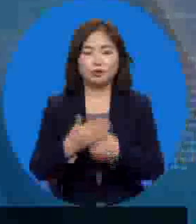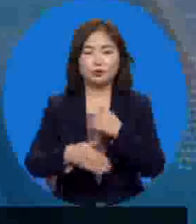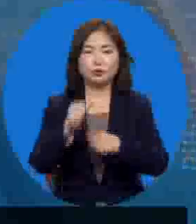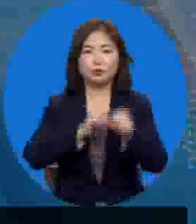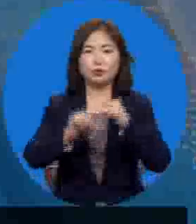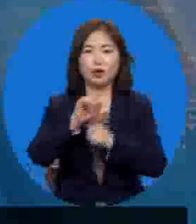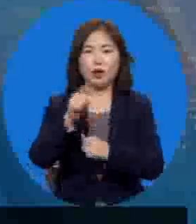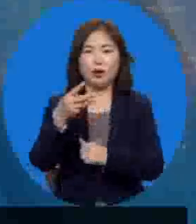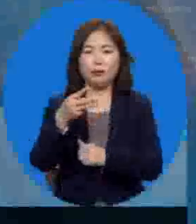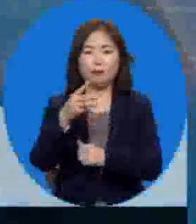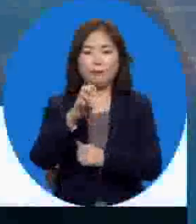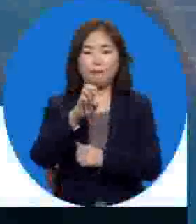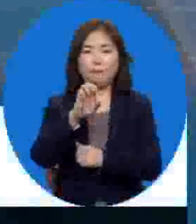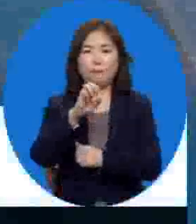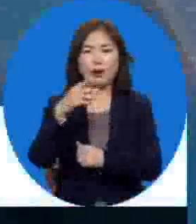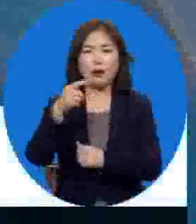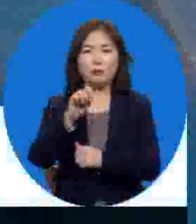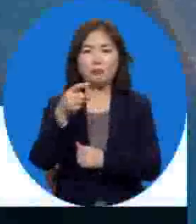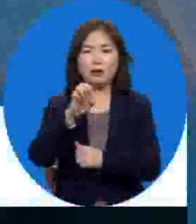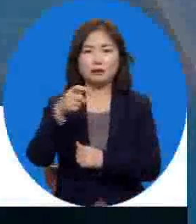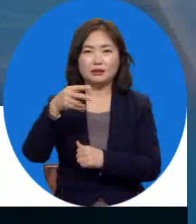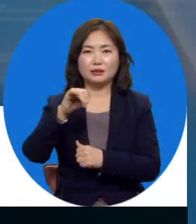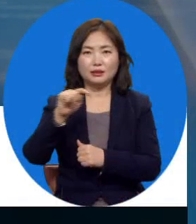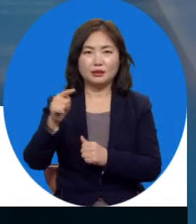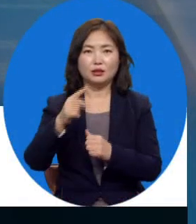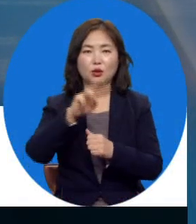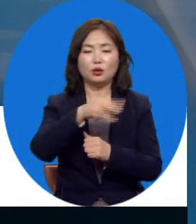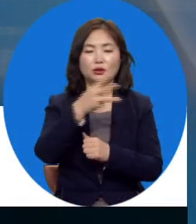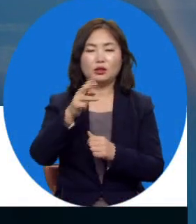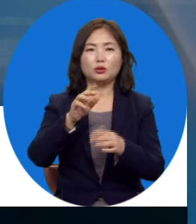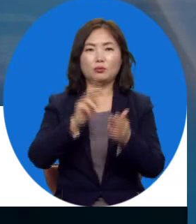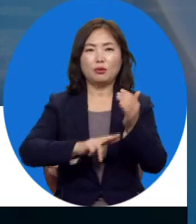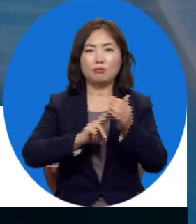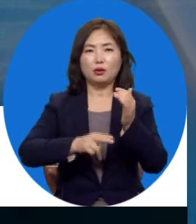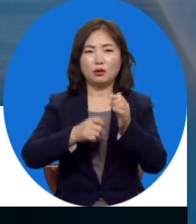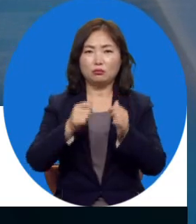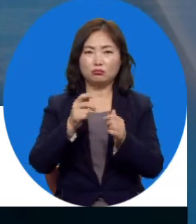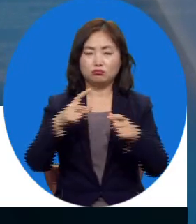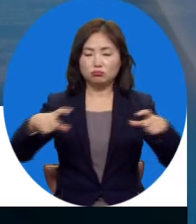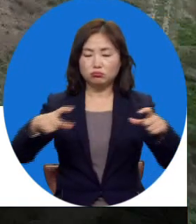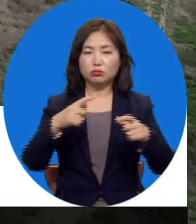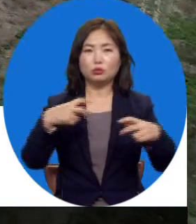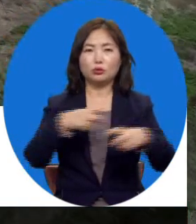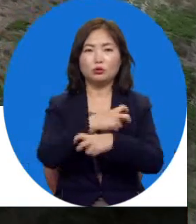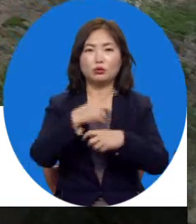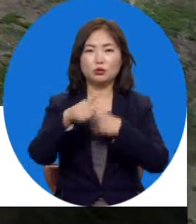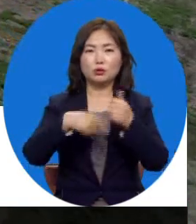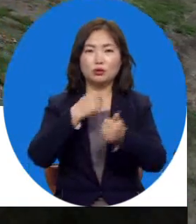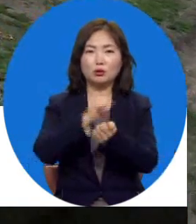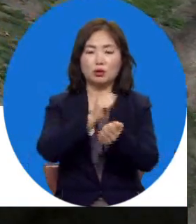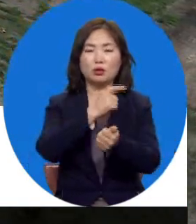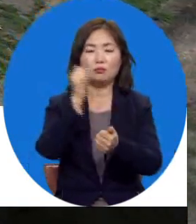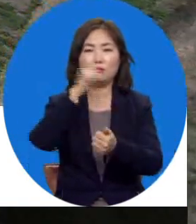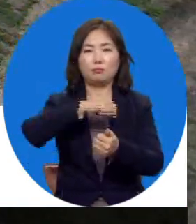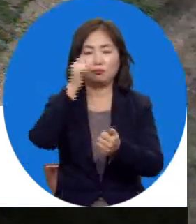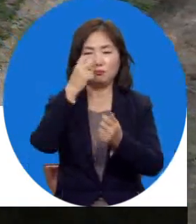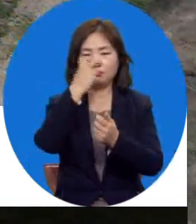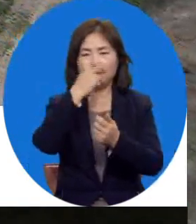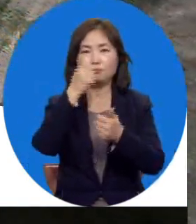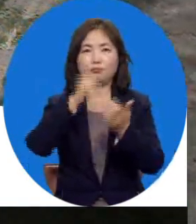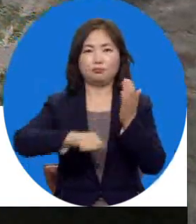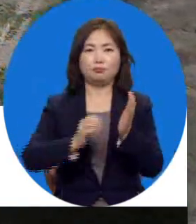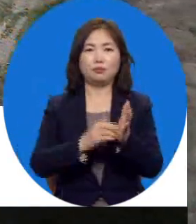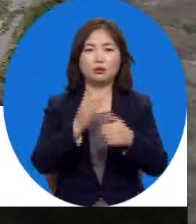대구 수성 알파시티에 들어설 롯데 쇼핑타운이 교통 영향 평가를 통과했습니다. 대구시는 교통 영향 평가